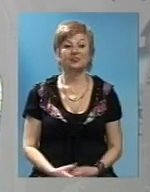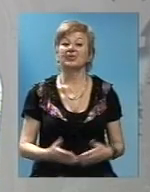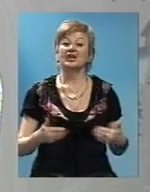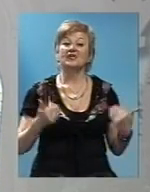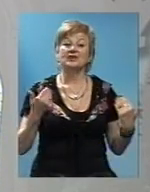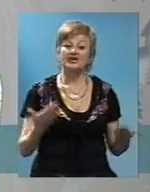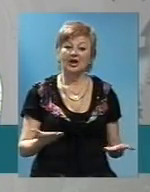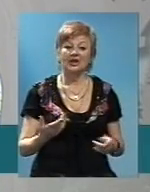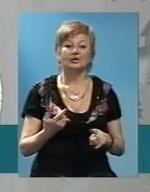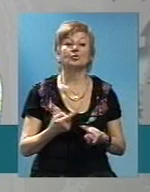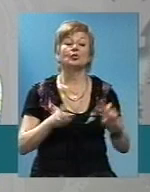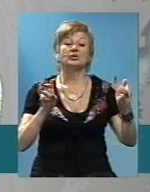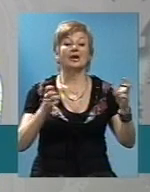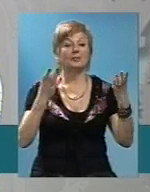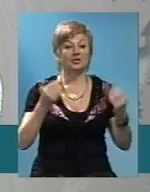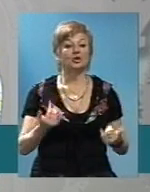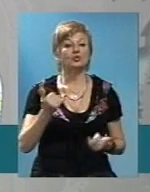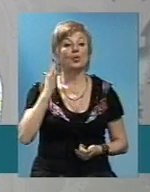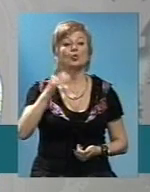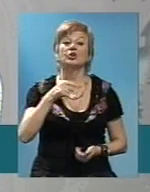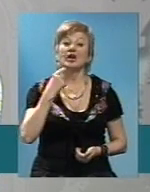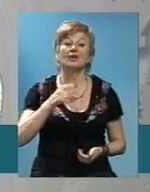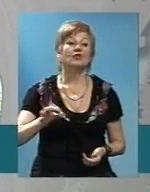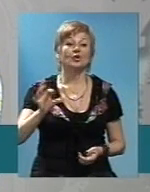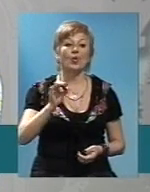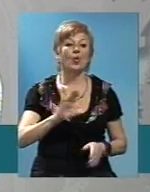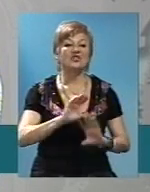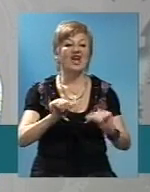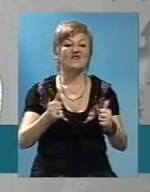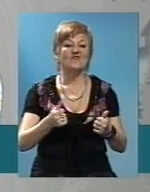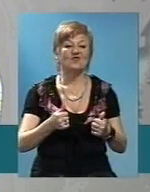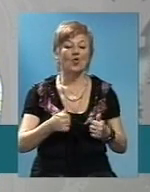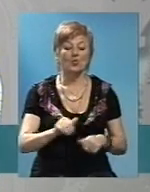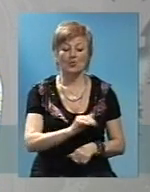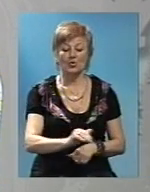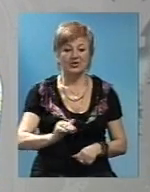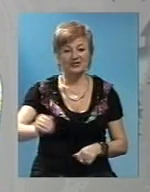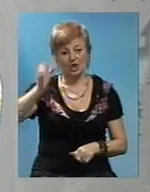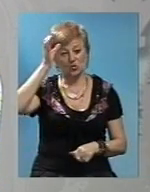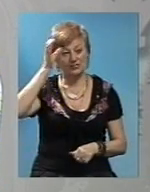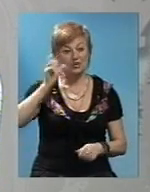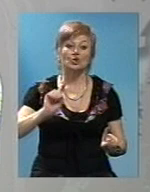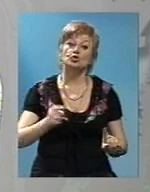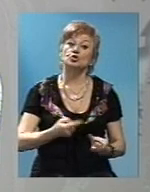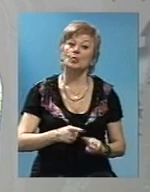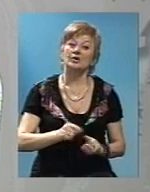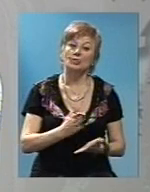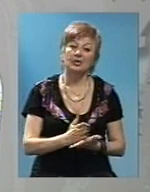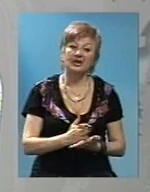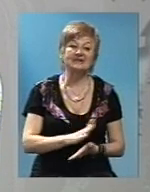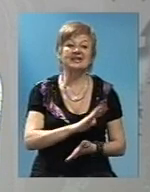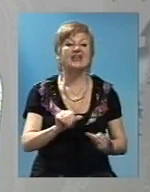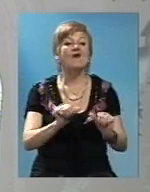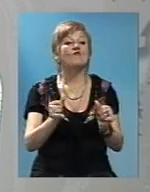Вітаю вас, це «Тема дня». Сьогодні ми говоритимемо про неформальну дитячу освіту. Що то є